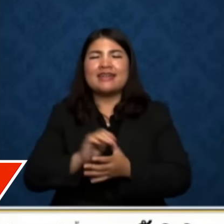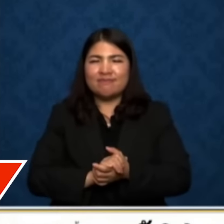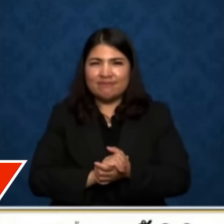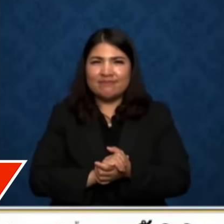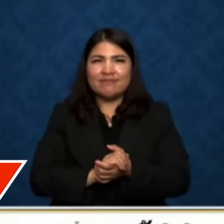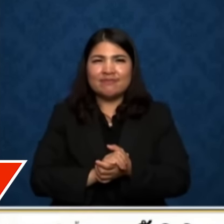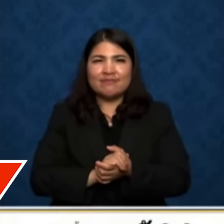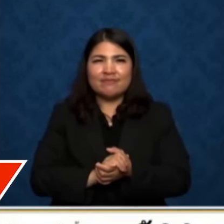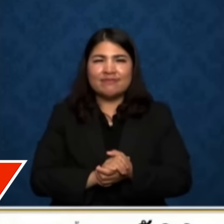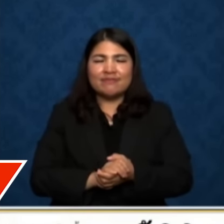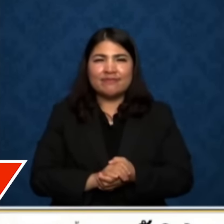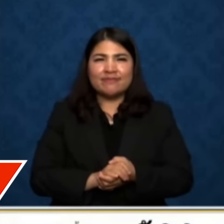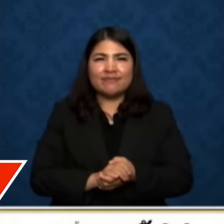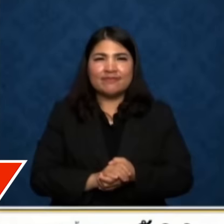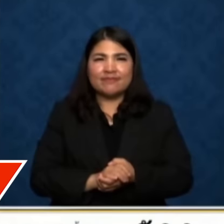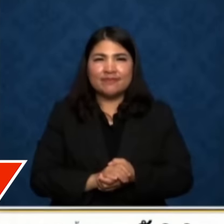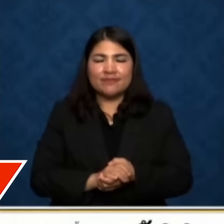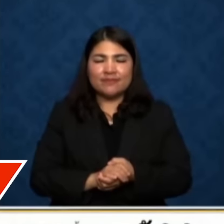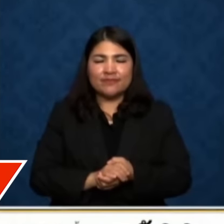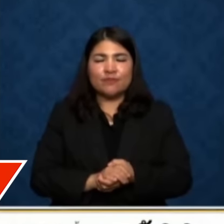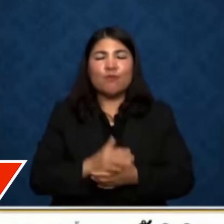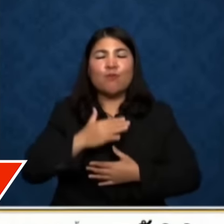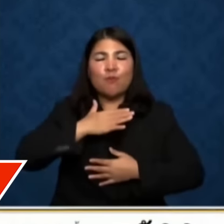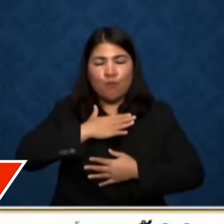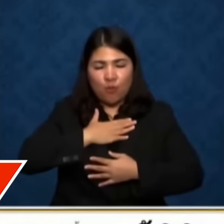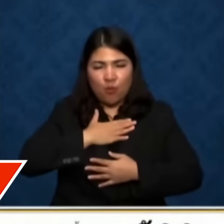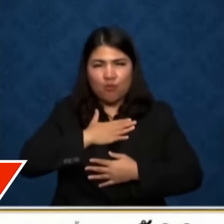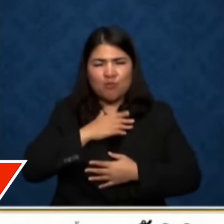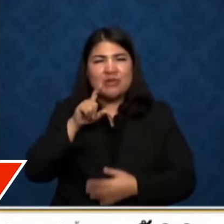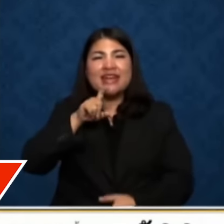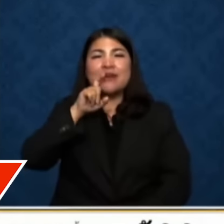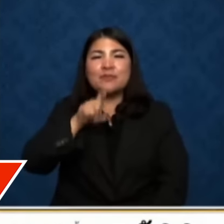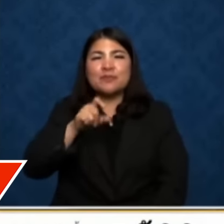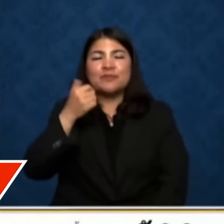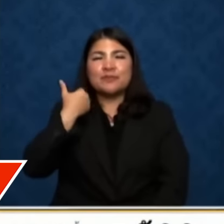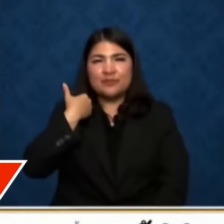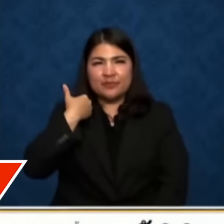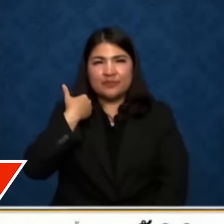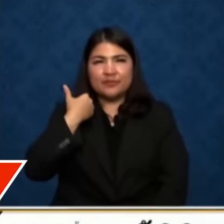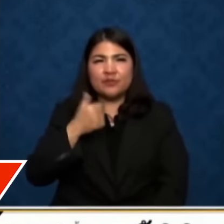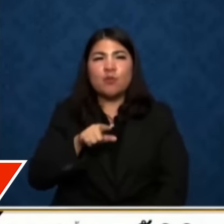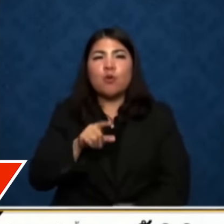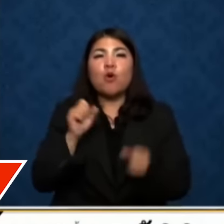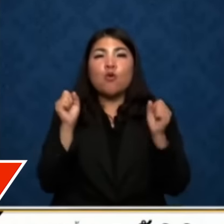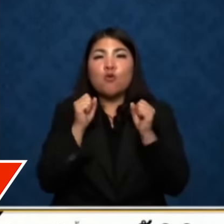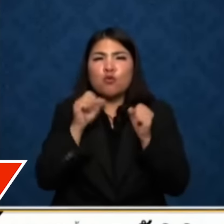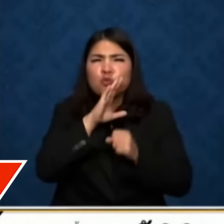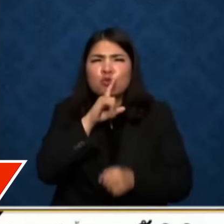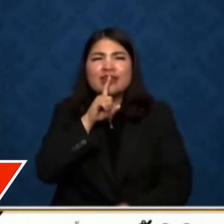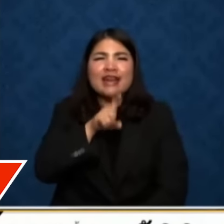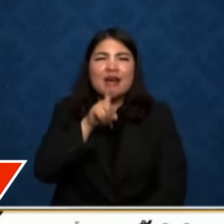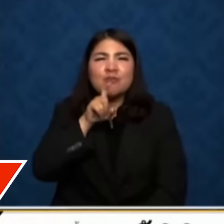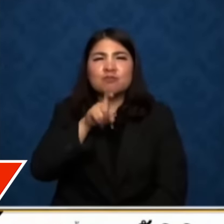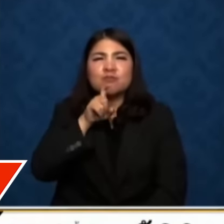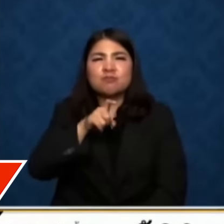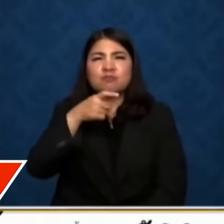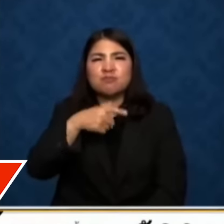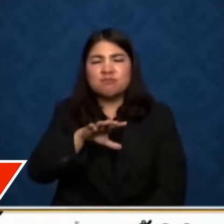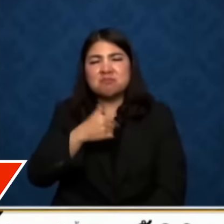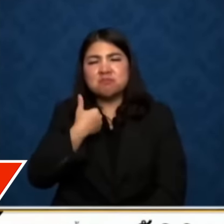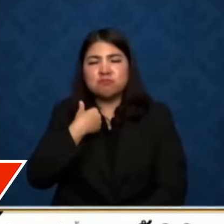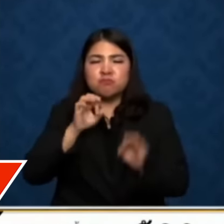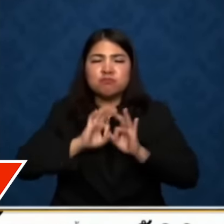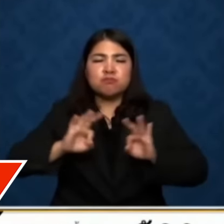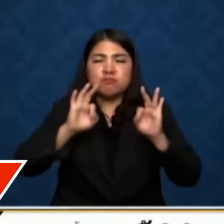เดี๋ยวสไลด์ลงนิดนึงนะครับผมเนี่ยลิสต์คำถามมาให้ครับท่านประธานครับเพราะว่ากลัวว่าถามไปเรื่อยๆแล้วมันจะจับใจความ